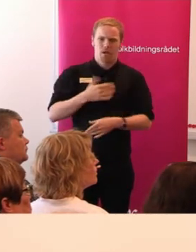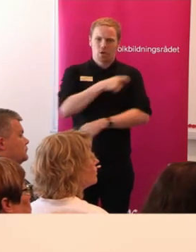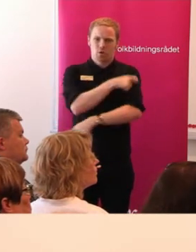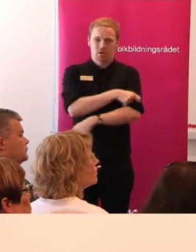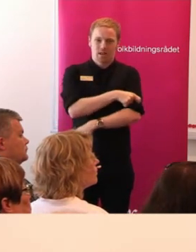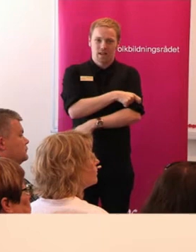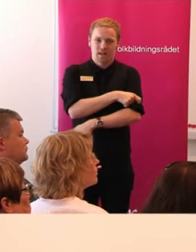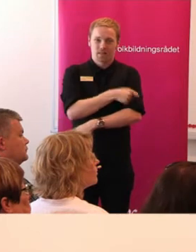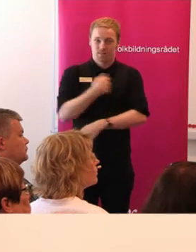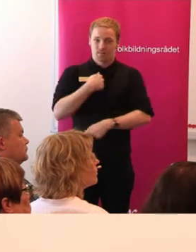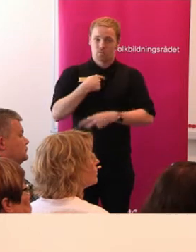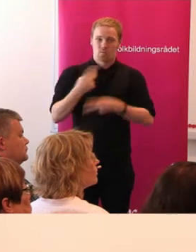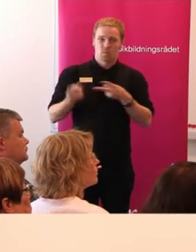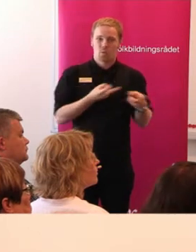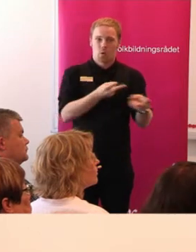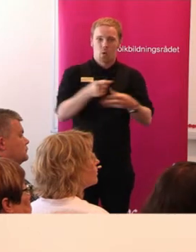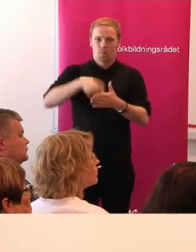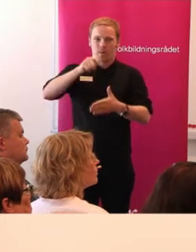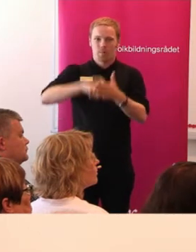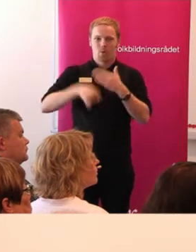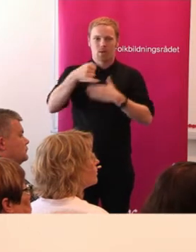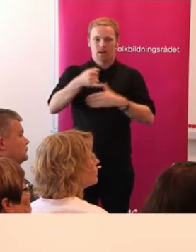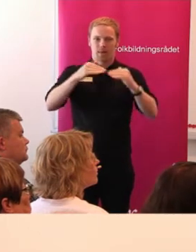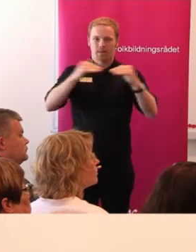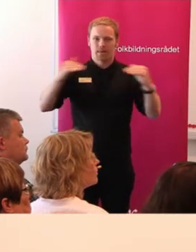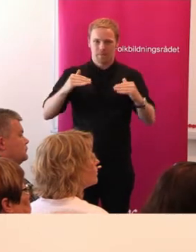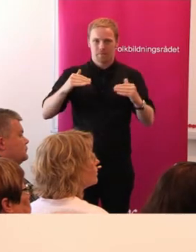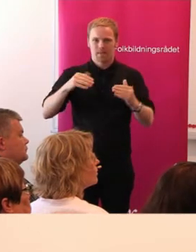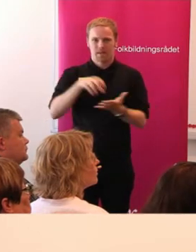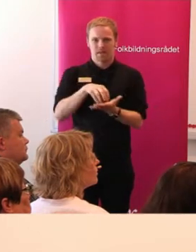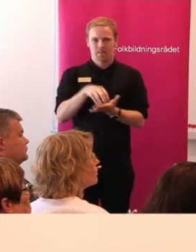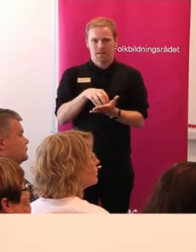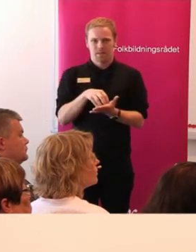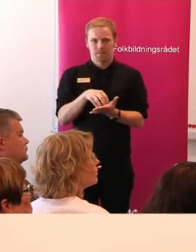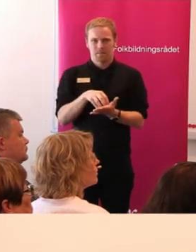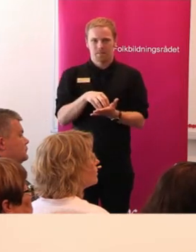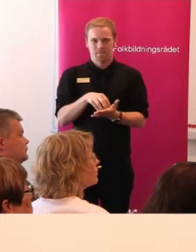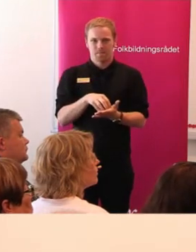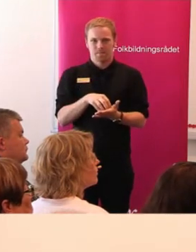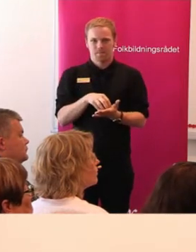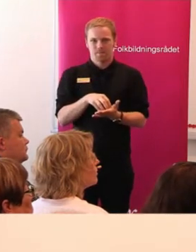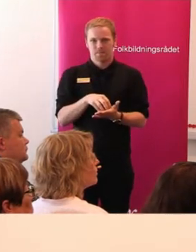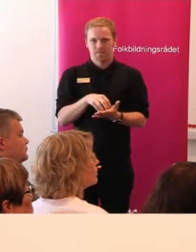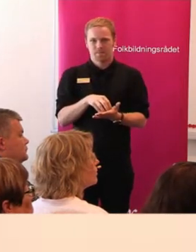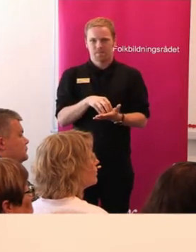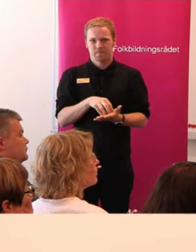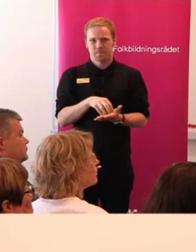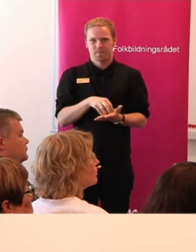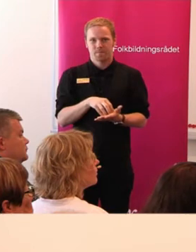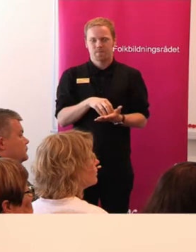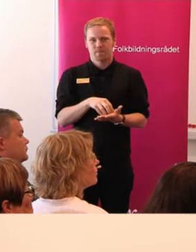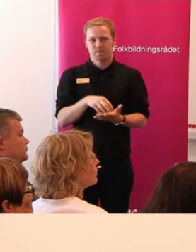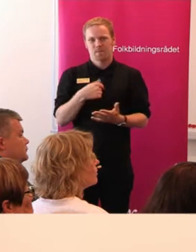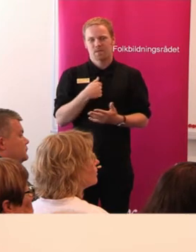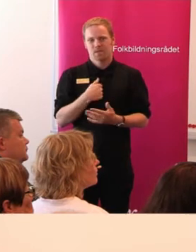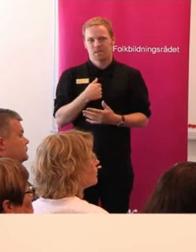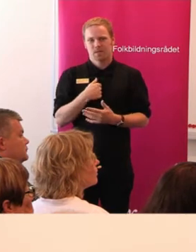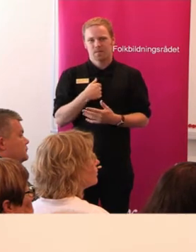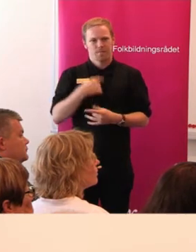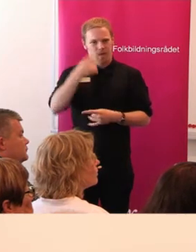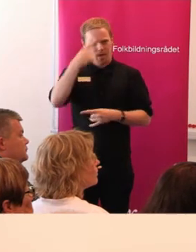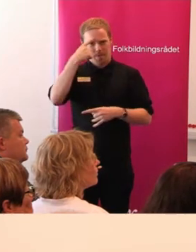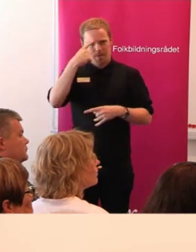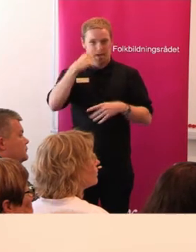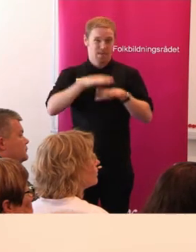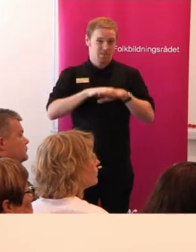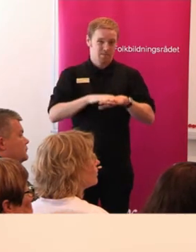medborgare i ett jämlikt samhälle. Och då tänker jag givetvis på det område där jag jobbar med de som använder